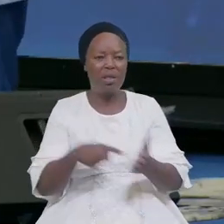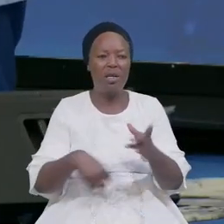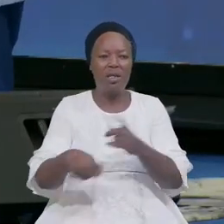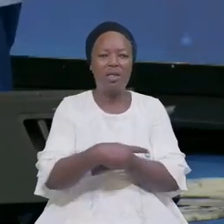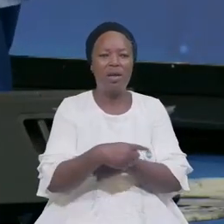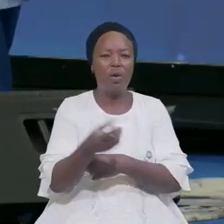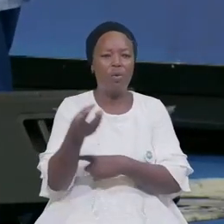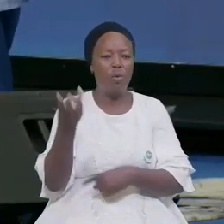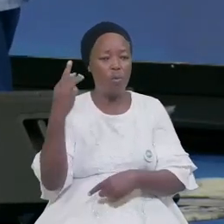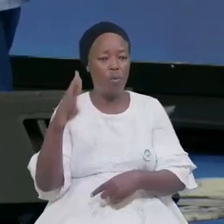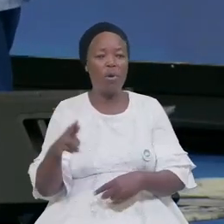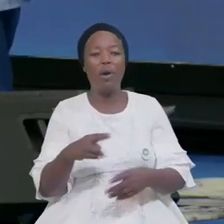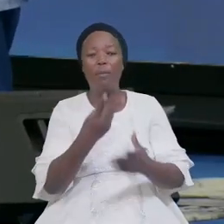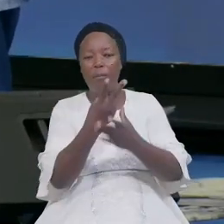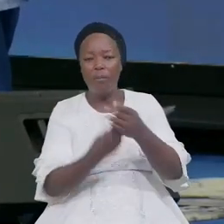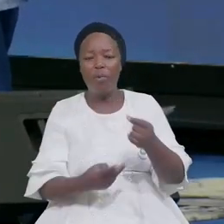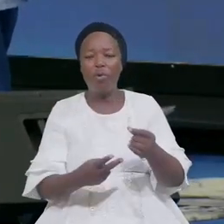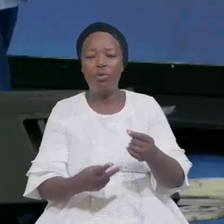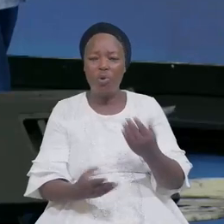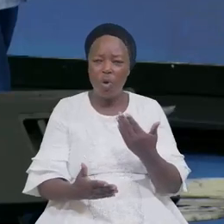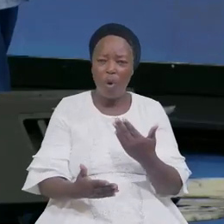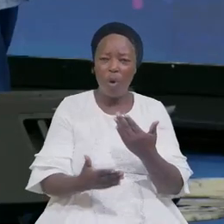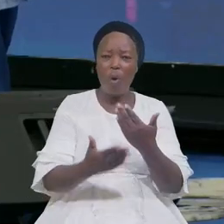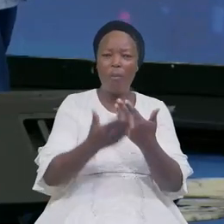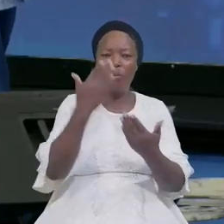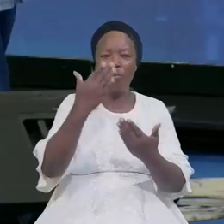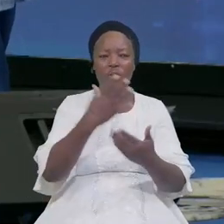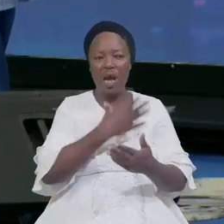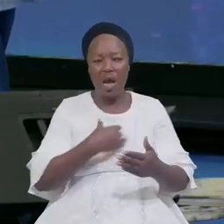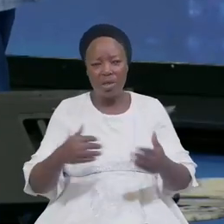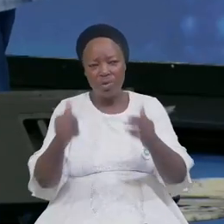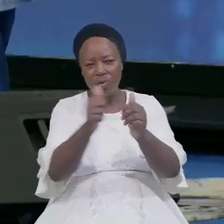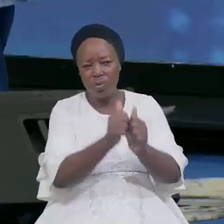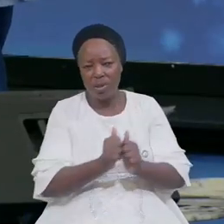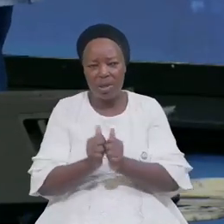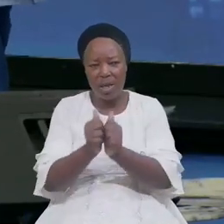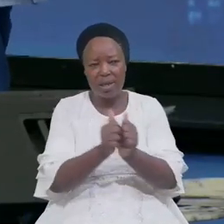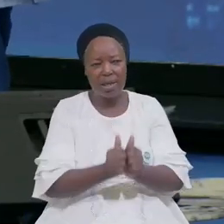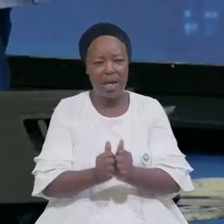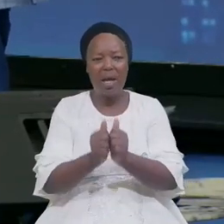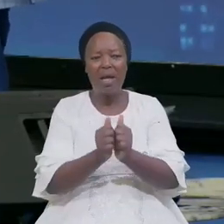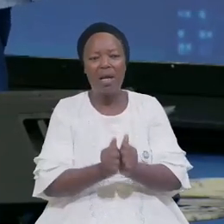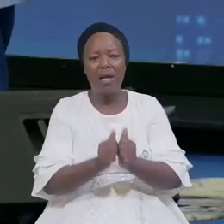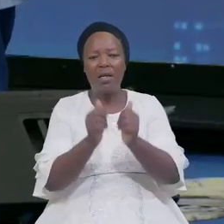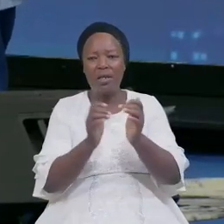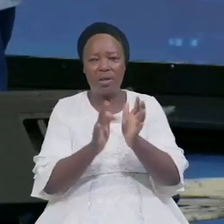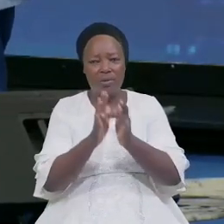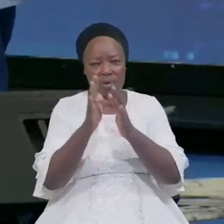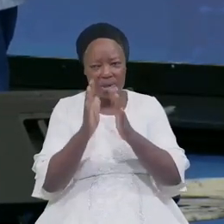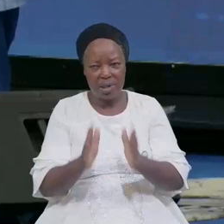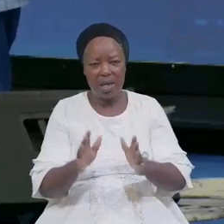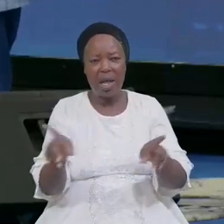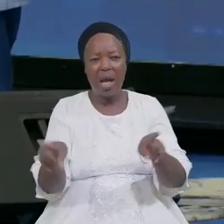mais encore tous ceux qui m'écoutent aujourd'hui, vous deveniez tel que je